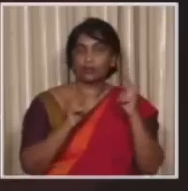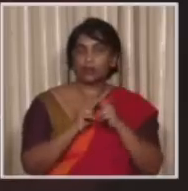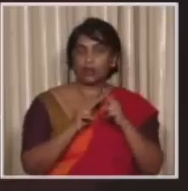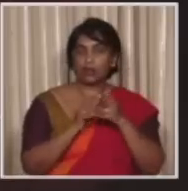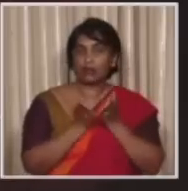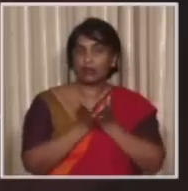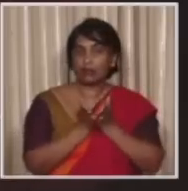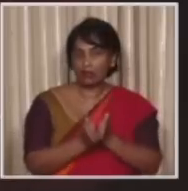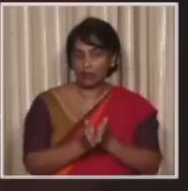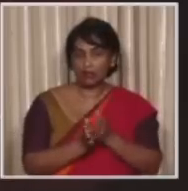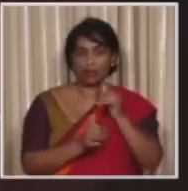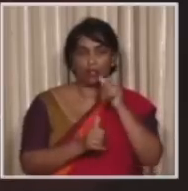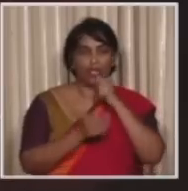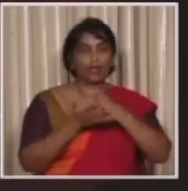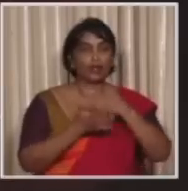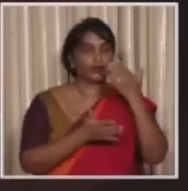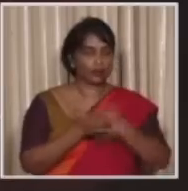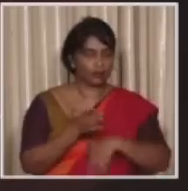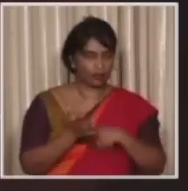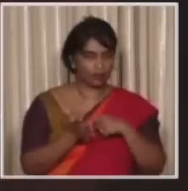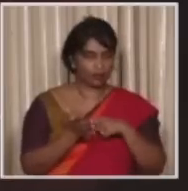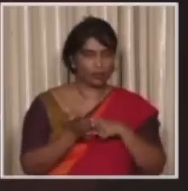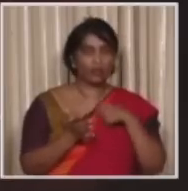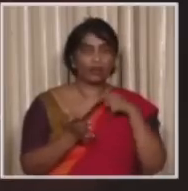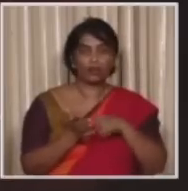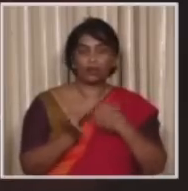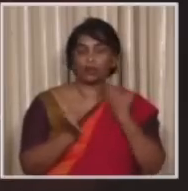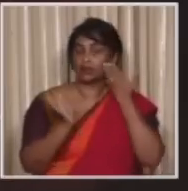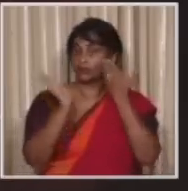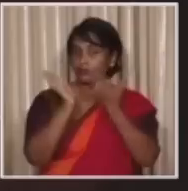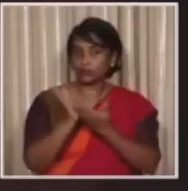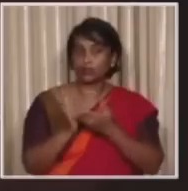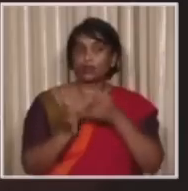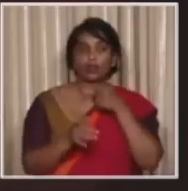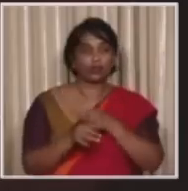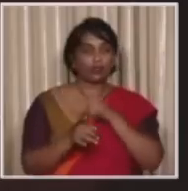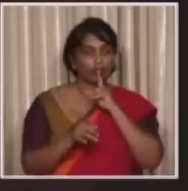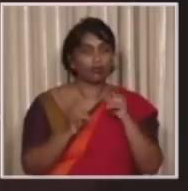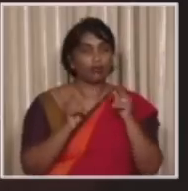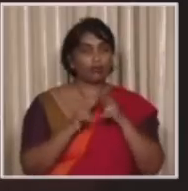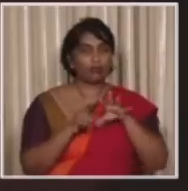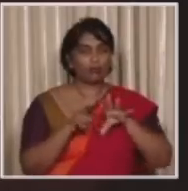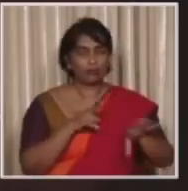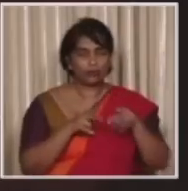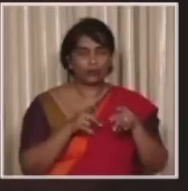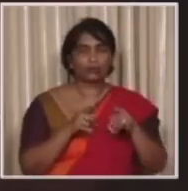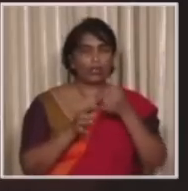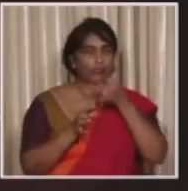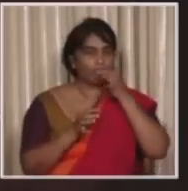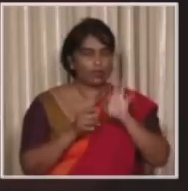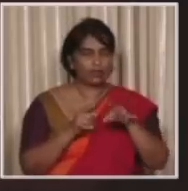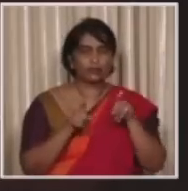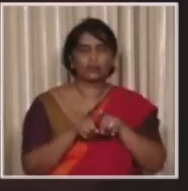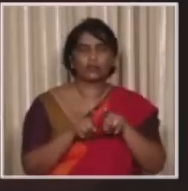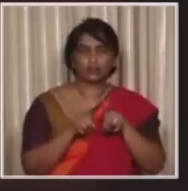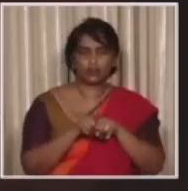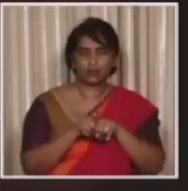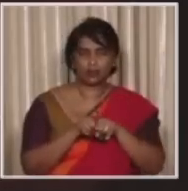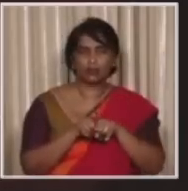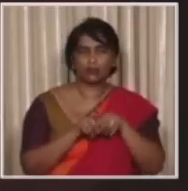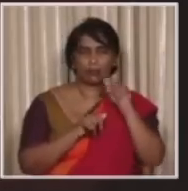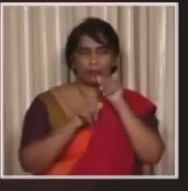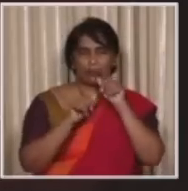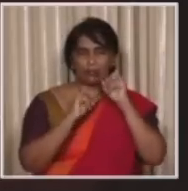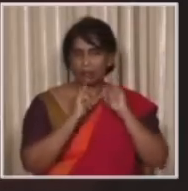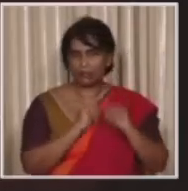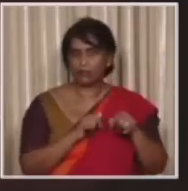neve rasayana vaarthawa gana. Eka eliyata dapuwama eke tibuna asuchi wala tiyena bacteriyawak wena coliform